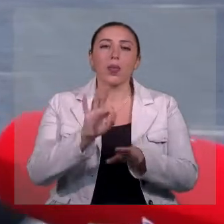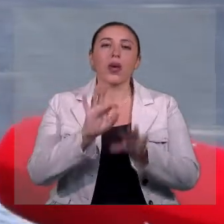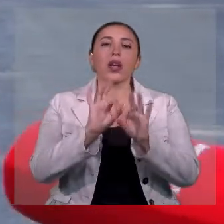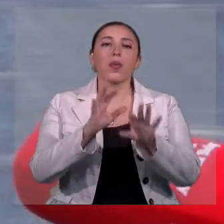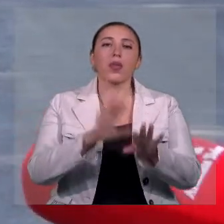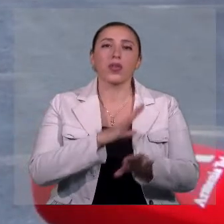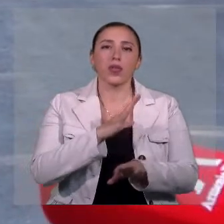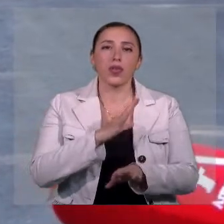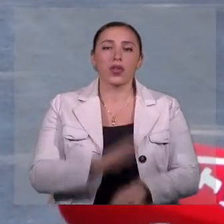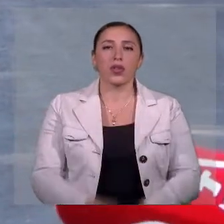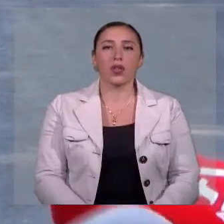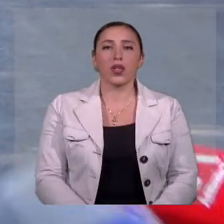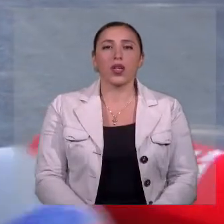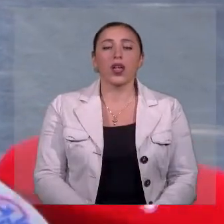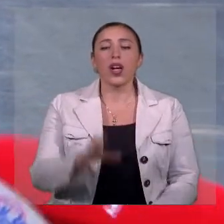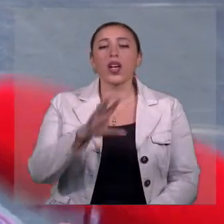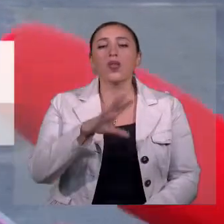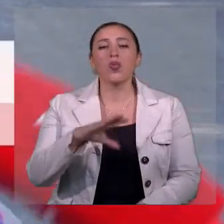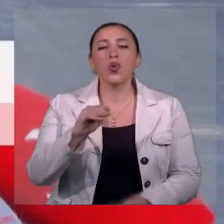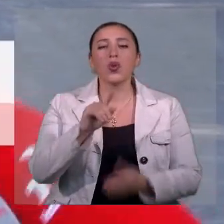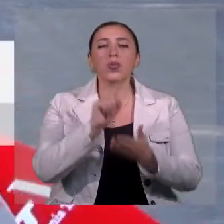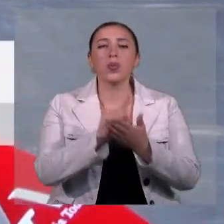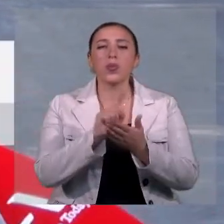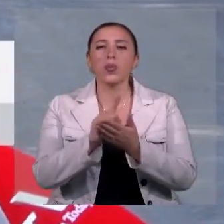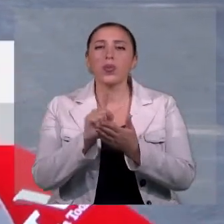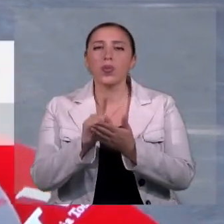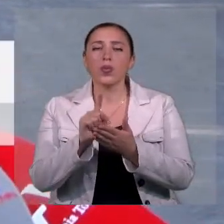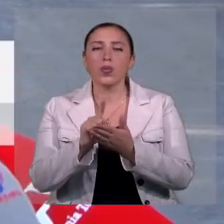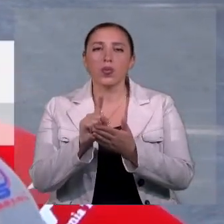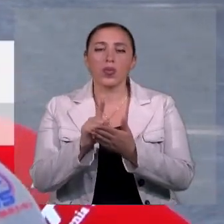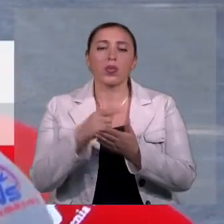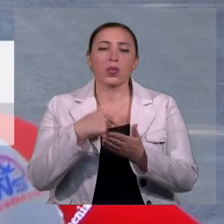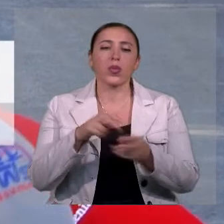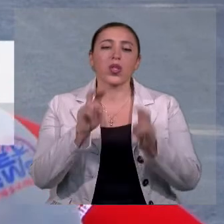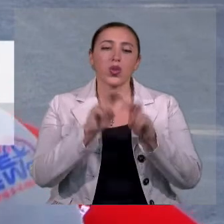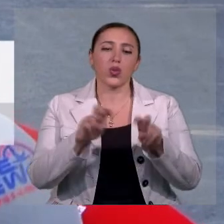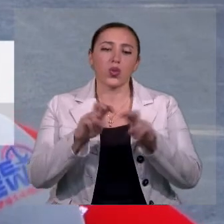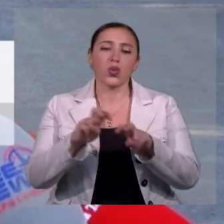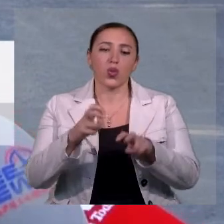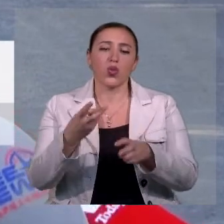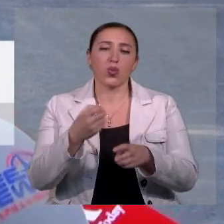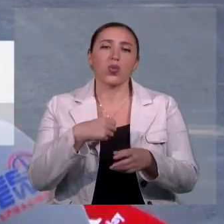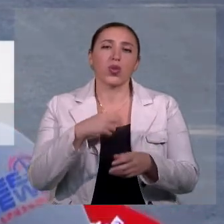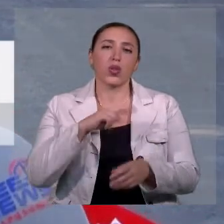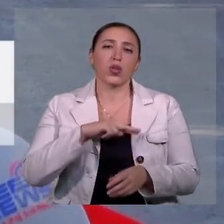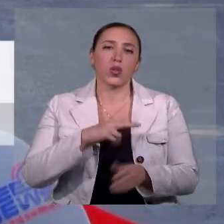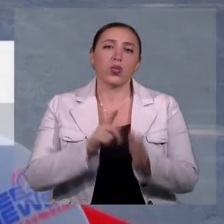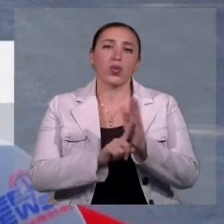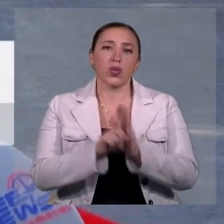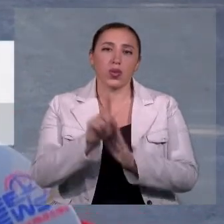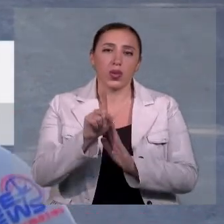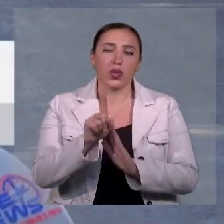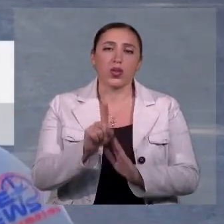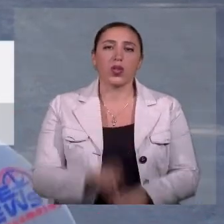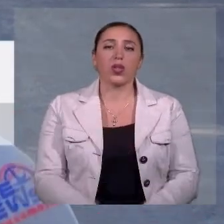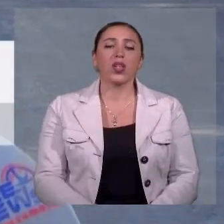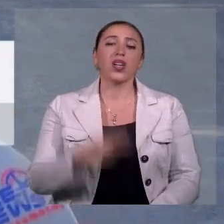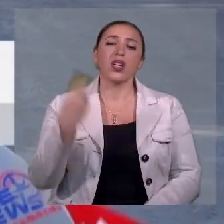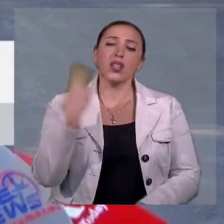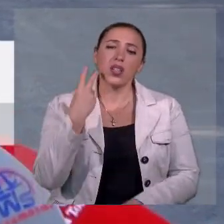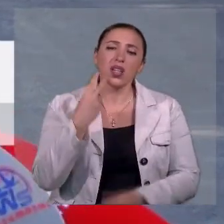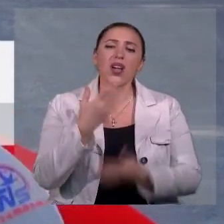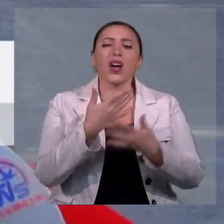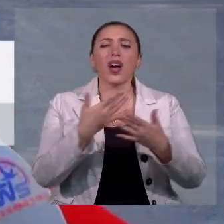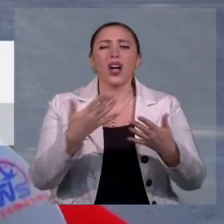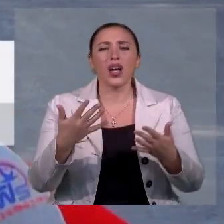կան։ Բոլոր տեսակի ճշգրտման աշխատանքներ են իրականացվում, եւ նյութական եւ այլ